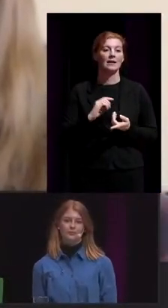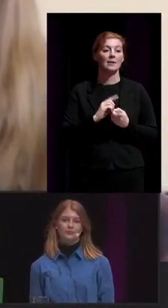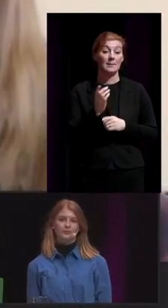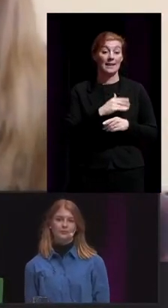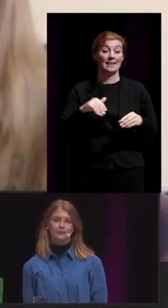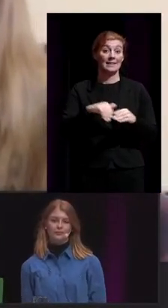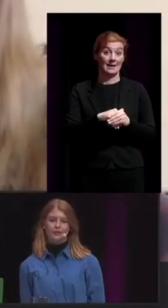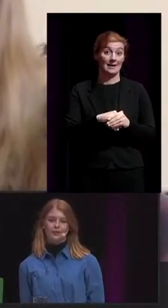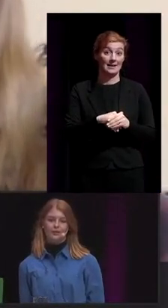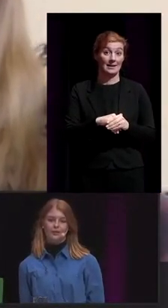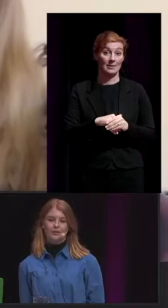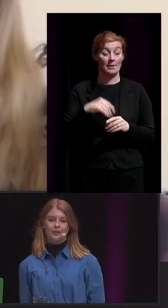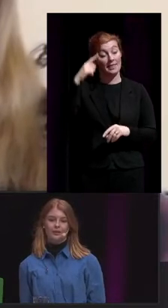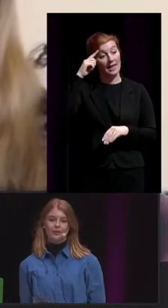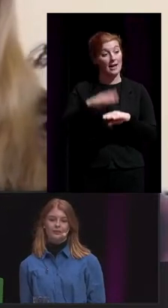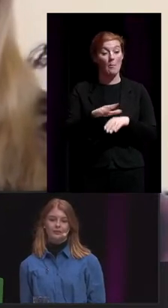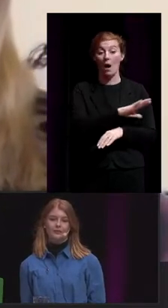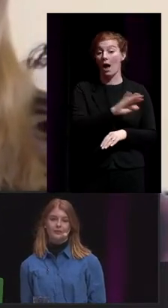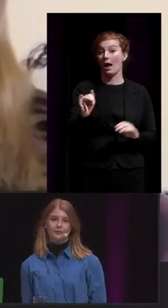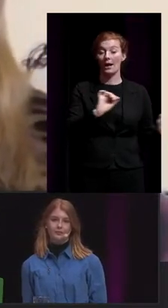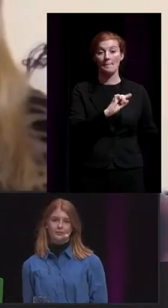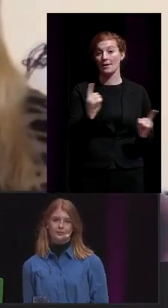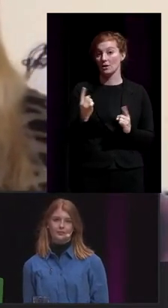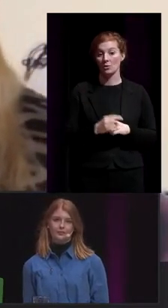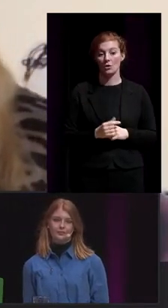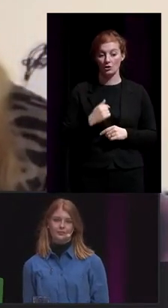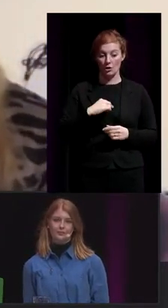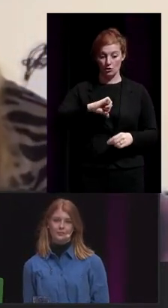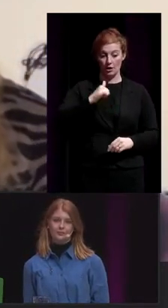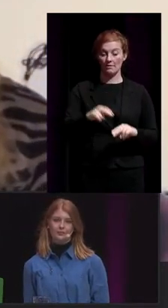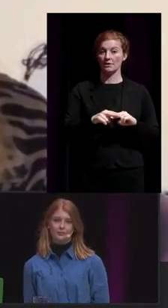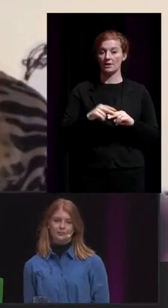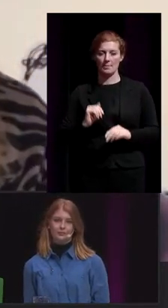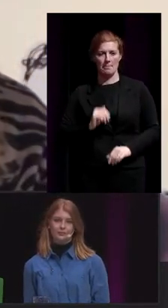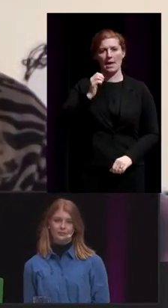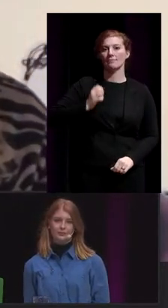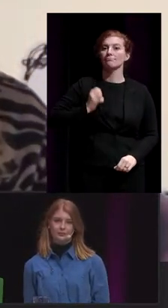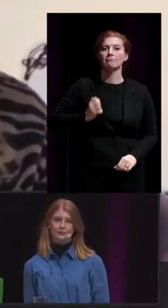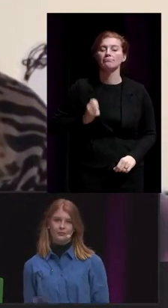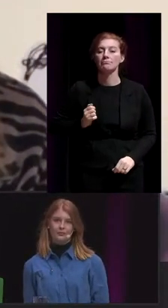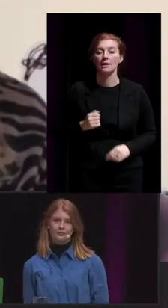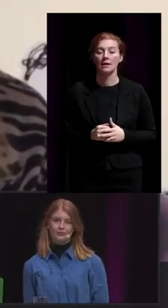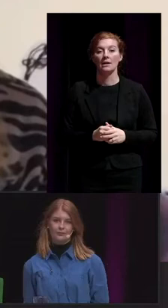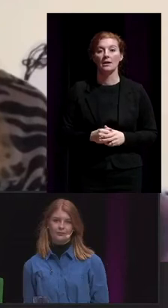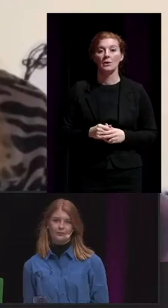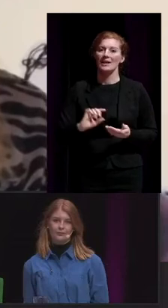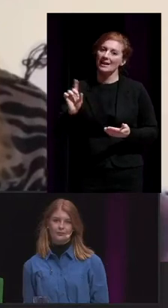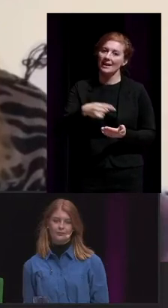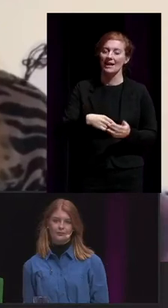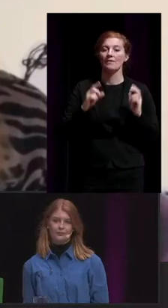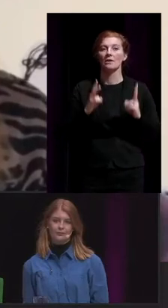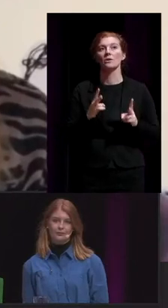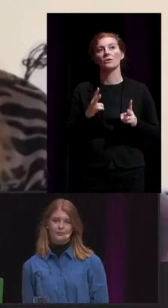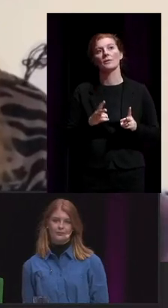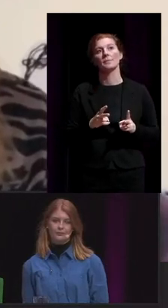tänker utifrån varje människa. Jag får ett mer engagemang. Så man börjar där. Och det kräver att, om man